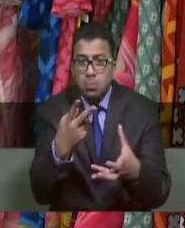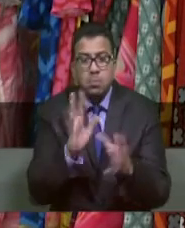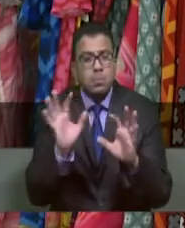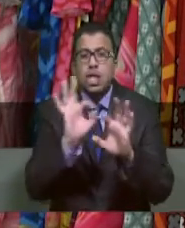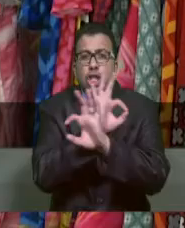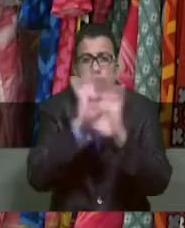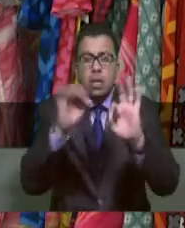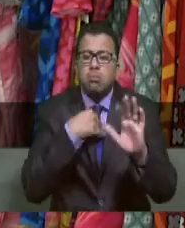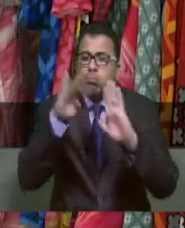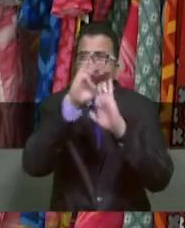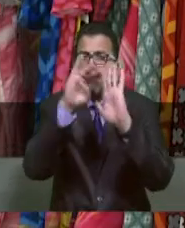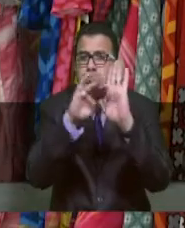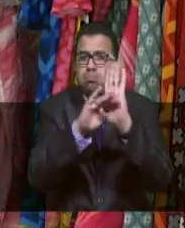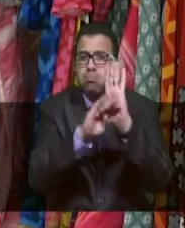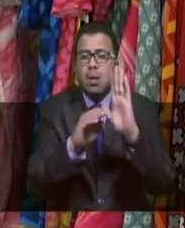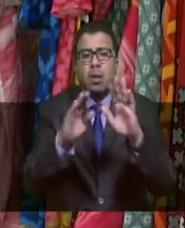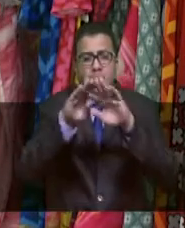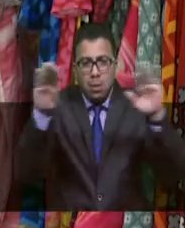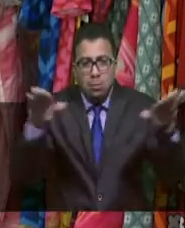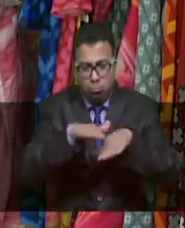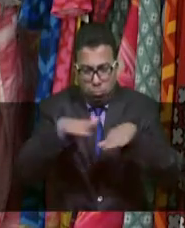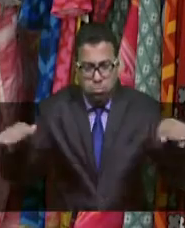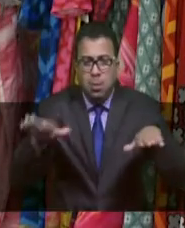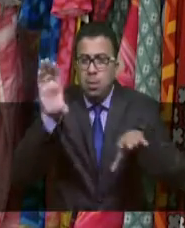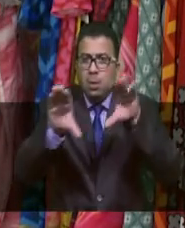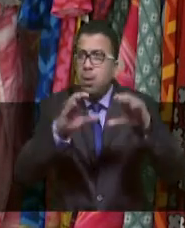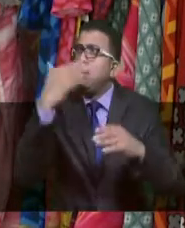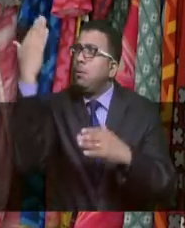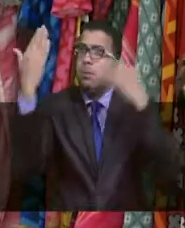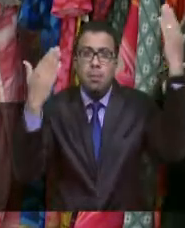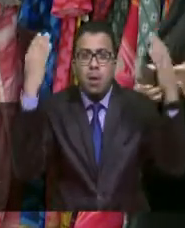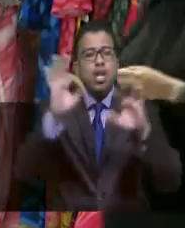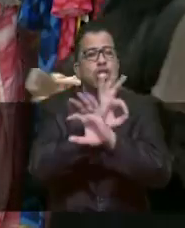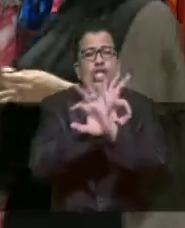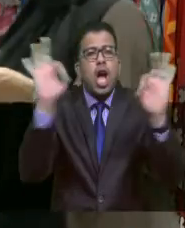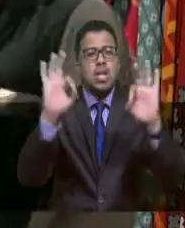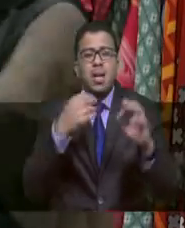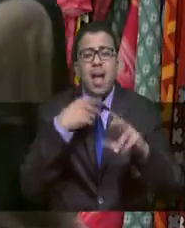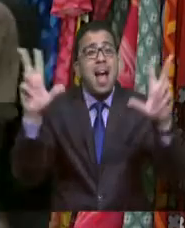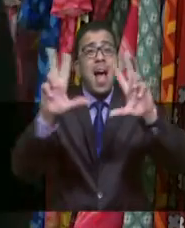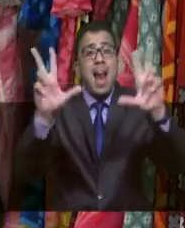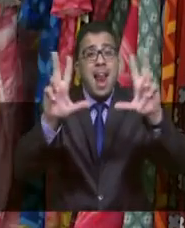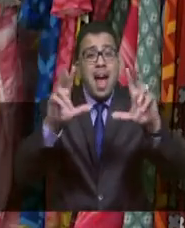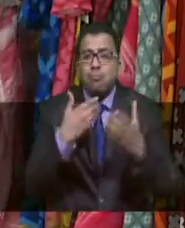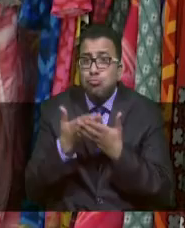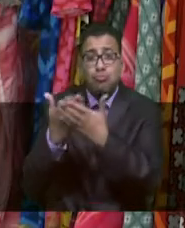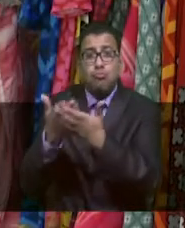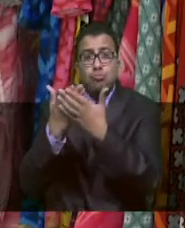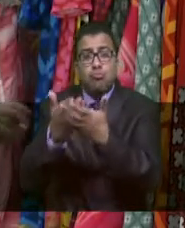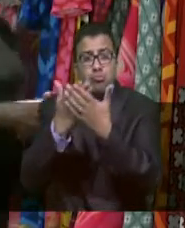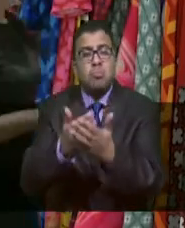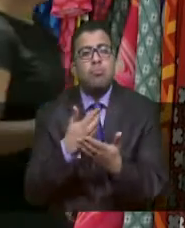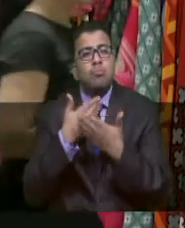التجهيزات كلها نحن نرتب لي اياها من الستاند الموجود، من منصه العرض الموجوده، من التسهيلات الموجوده، حتى الدعايه والاعلان نحن نوفر لي اياها من